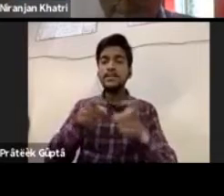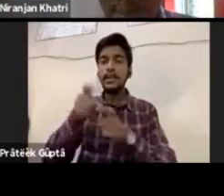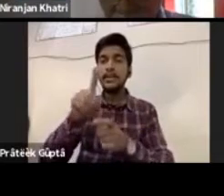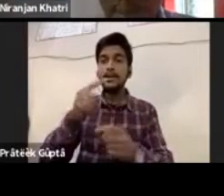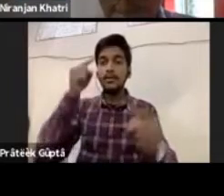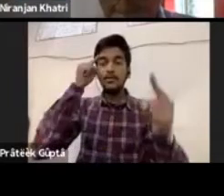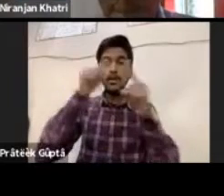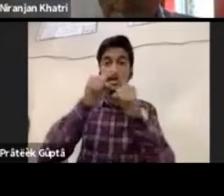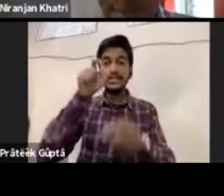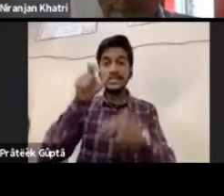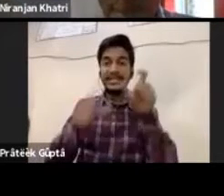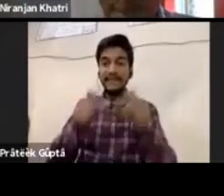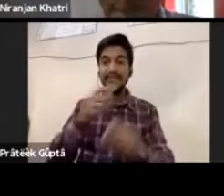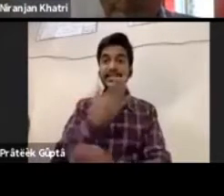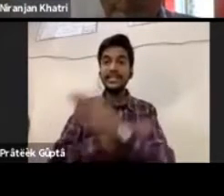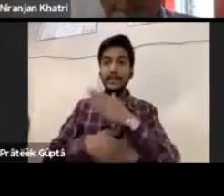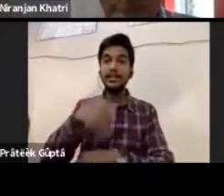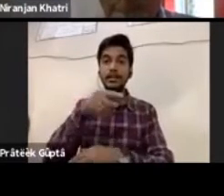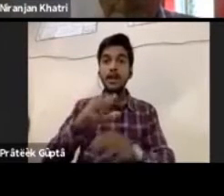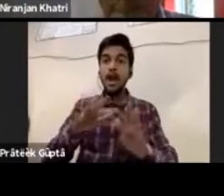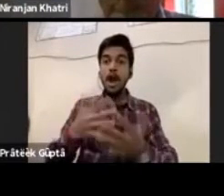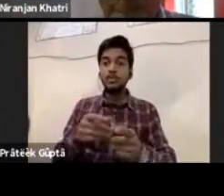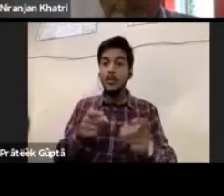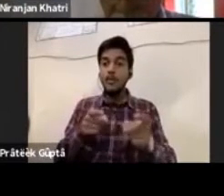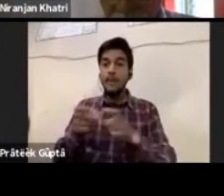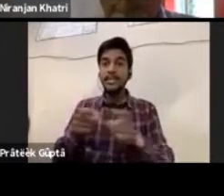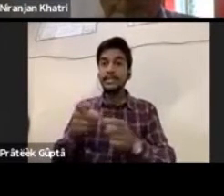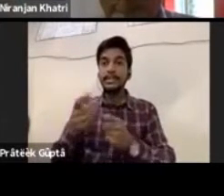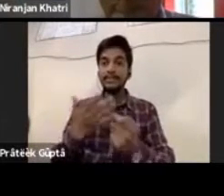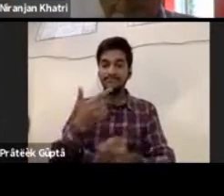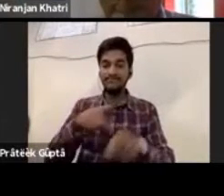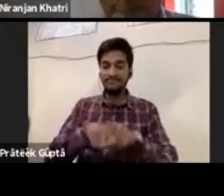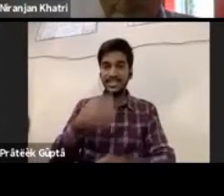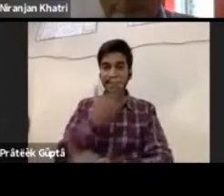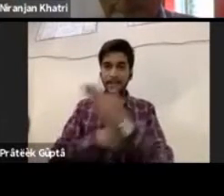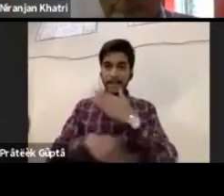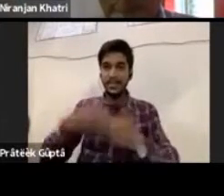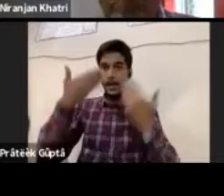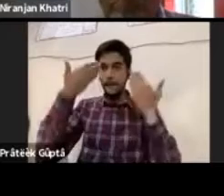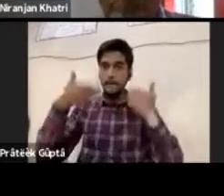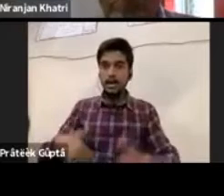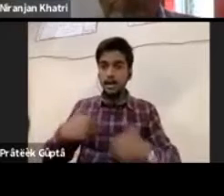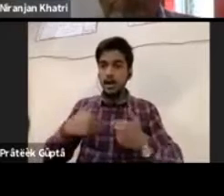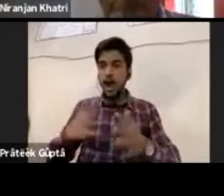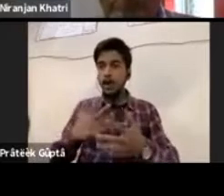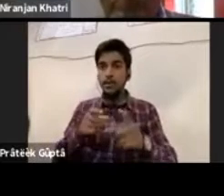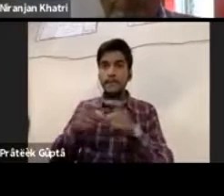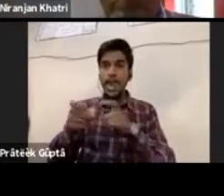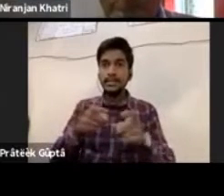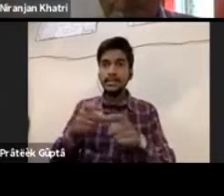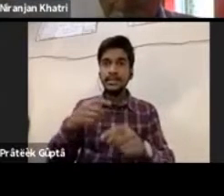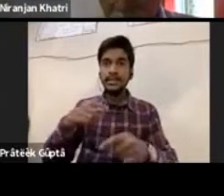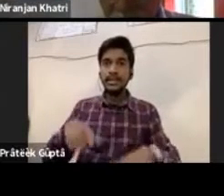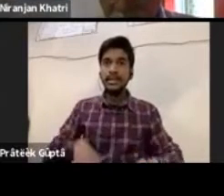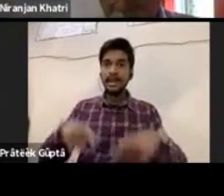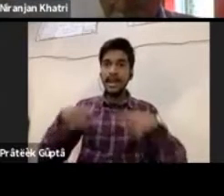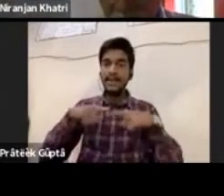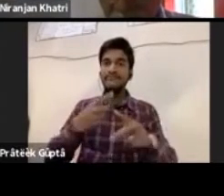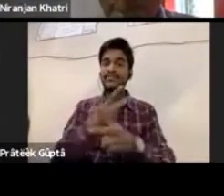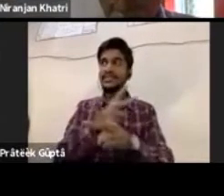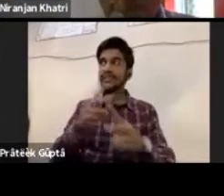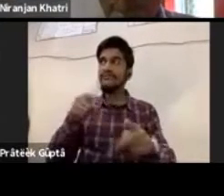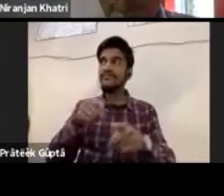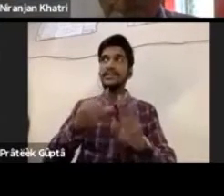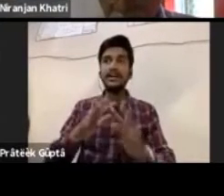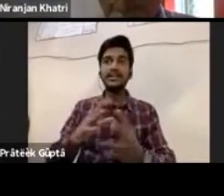विद डिसेबिलिटीज किस तरह से मेंस्ट्रुअल मैनेजमेंट कर पाए, अदरवाइज उसकी नेग्लेक्शन, अगर नेग्लेक्शन होती है, हाइजीन